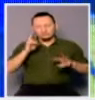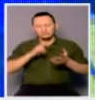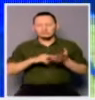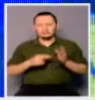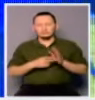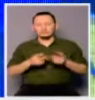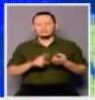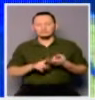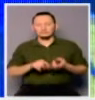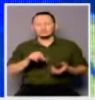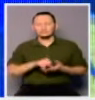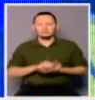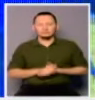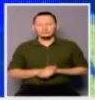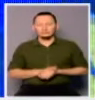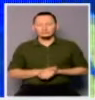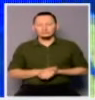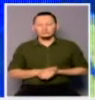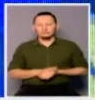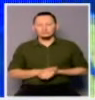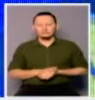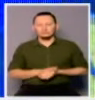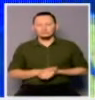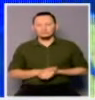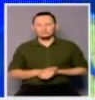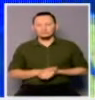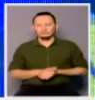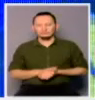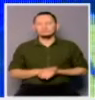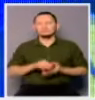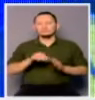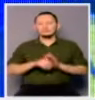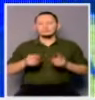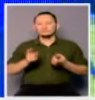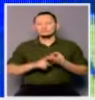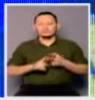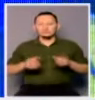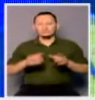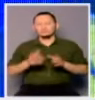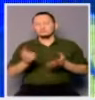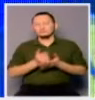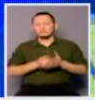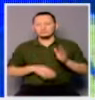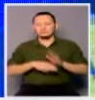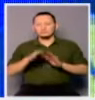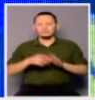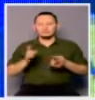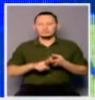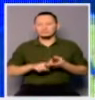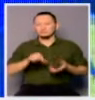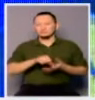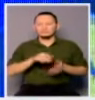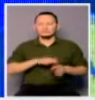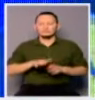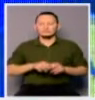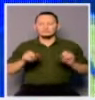жатыр. Қазақ бірлік түбі береке ырыс алды ынтымақ бұзылмайтын қорған деген екен. Олай